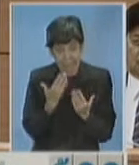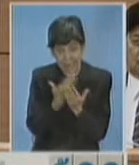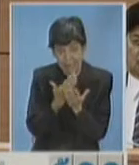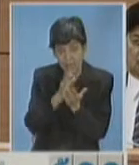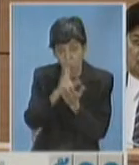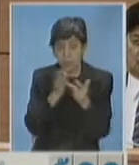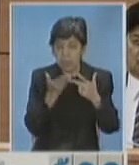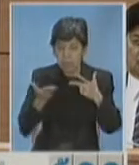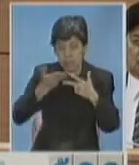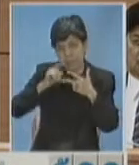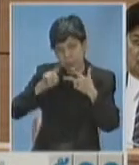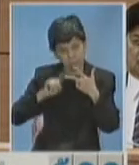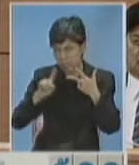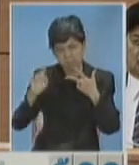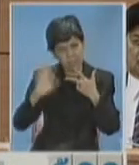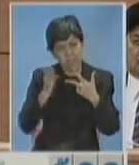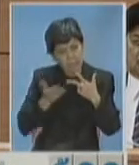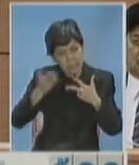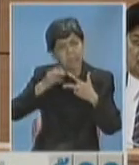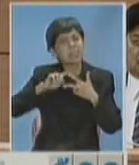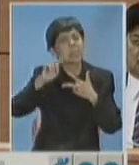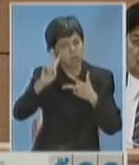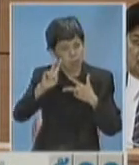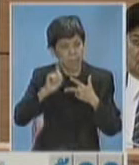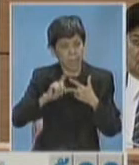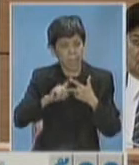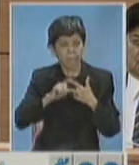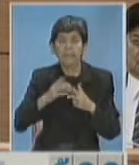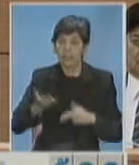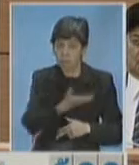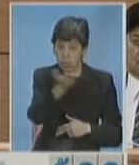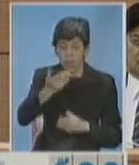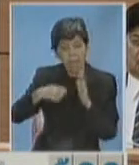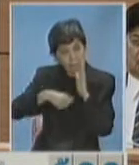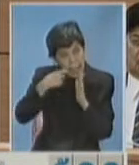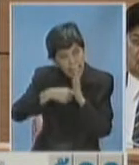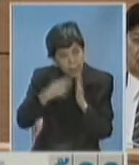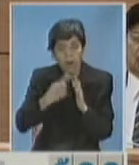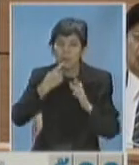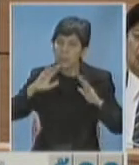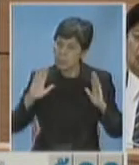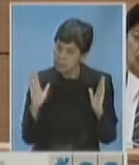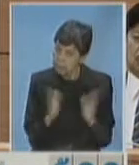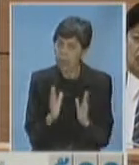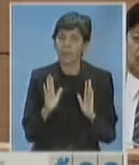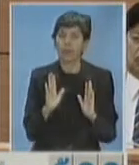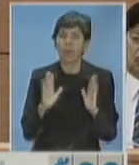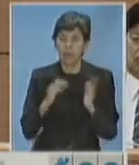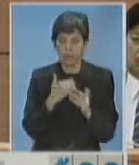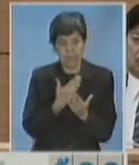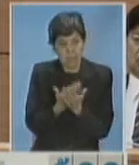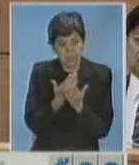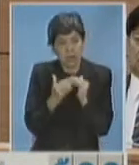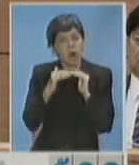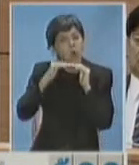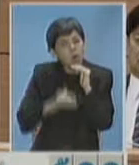าณวาระที่2ไม่ใช่วาระที่1นะครับเพราะฉะนั้นสมาชิกทุกท่านต้องอธิบายเหตุผลสั้นๆในการขอปรับลด